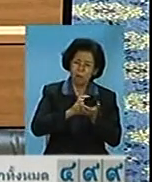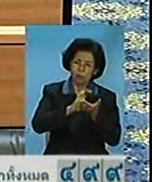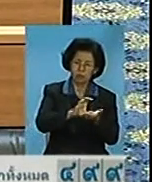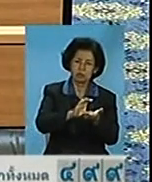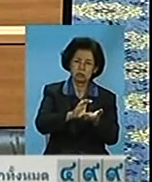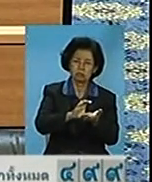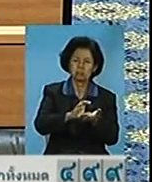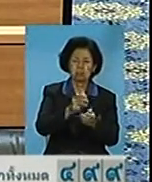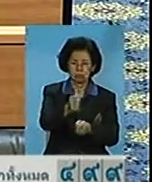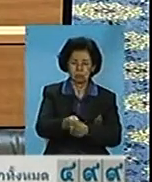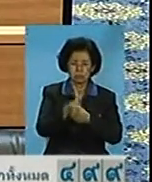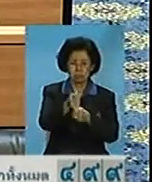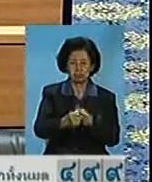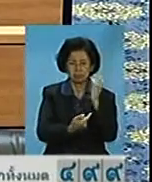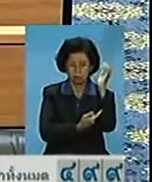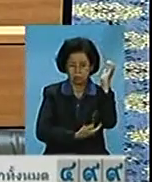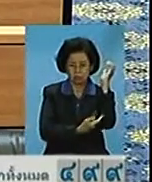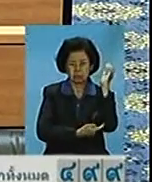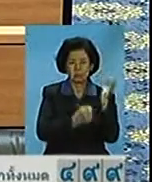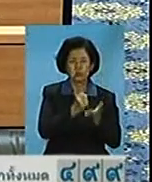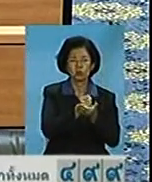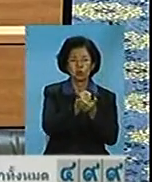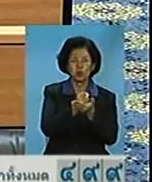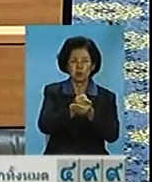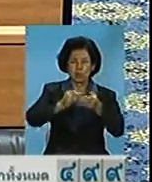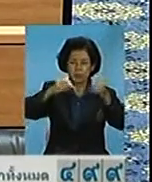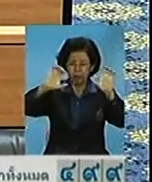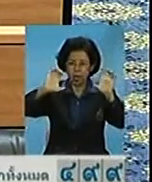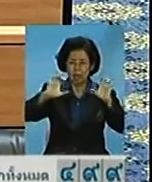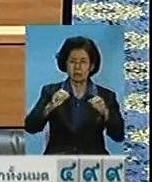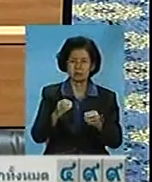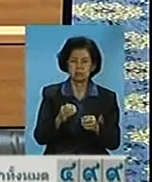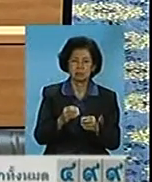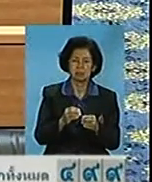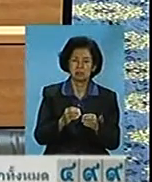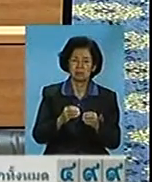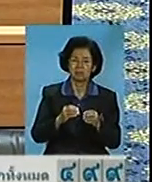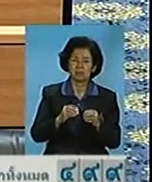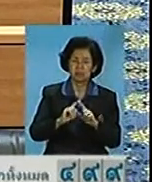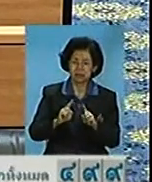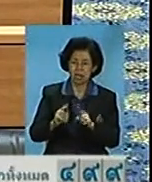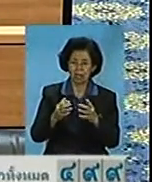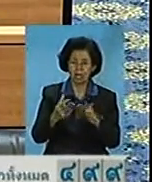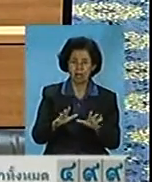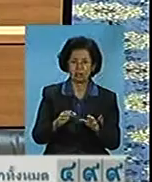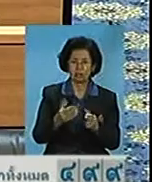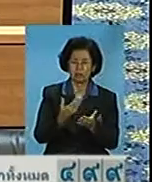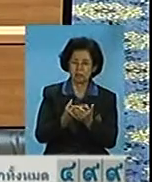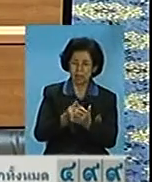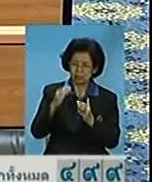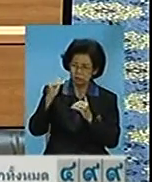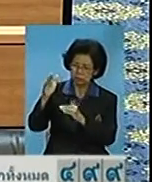นยางช่วยอุ้มชูรัฐมาหลายยุคหลายสมัยเอาเงินรายได้จากส่งออกยางพา